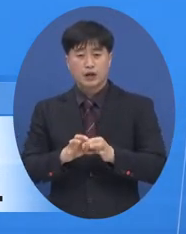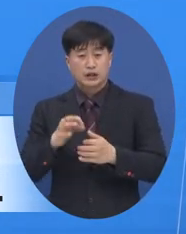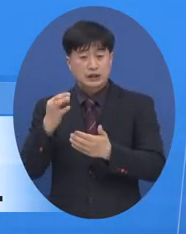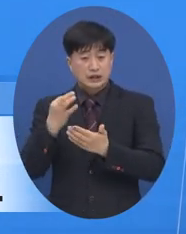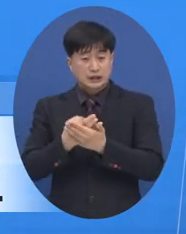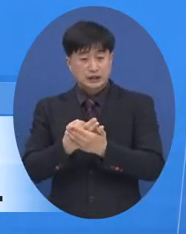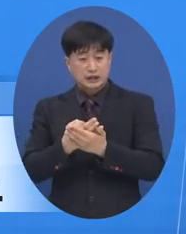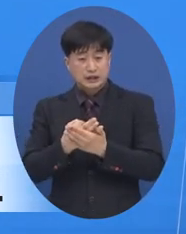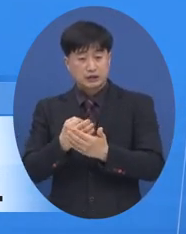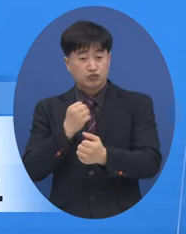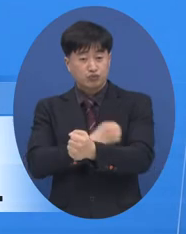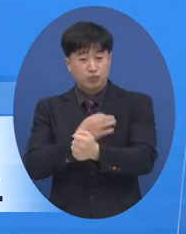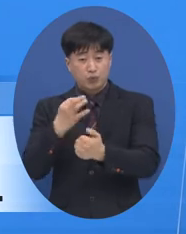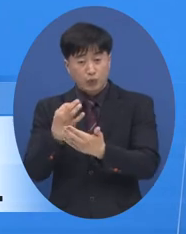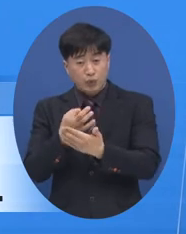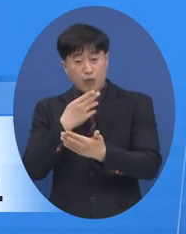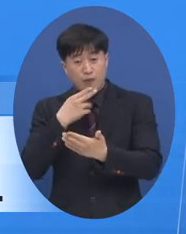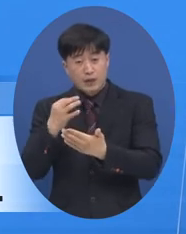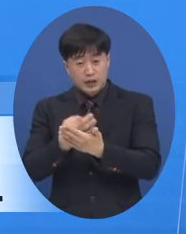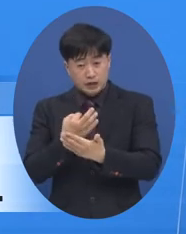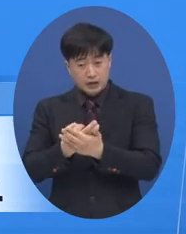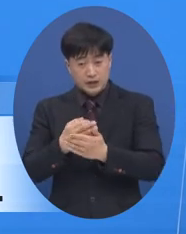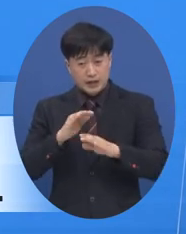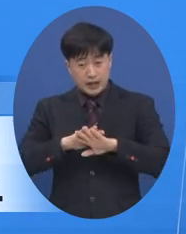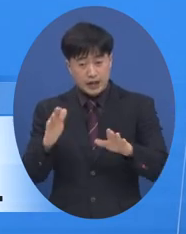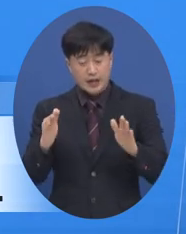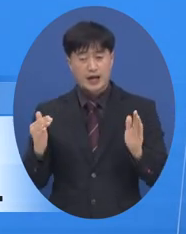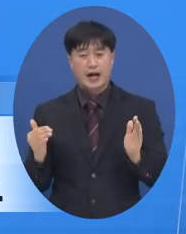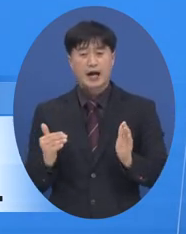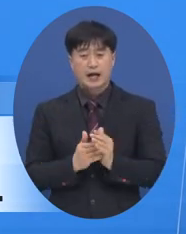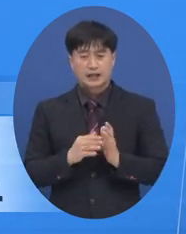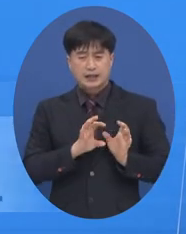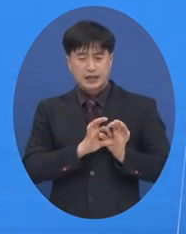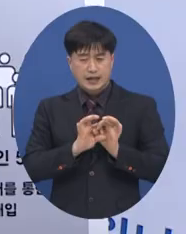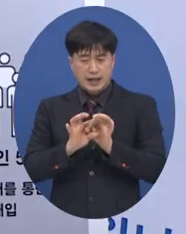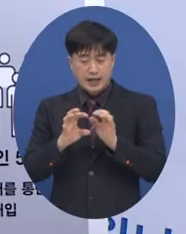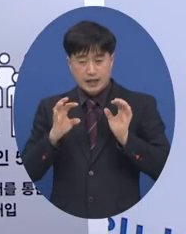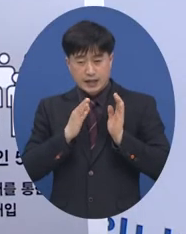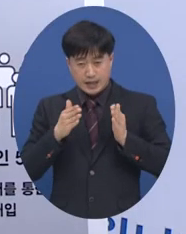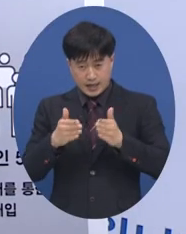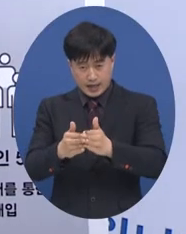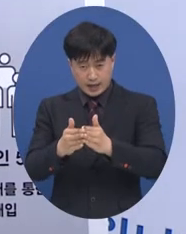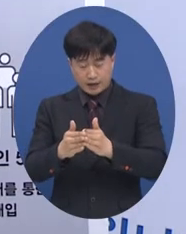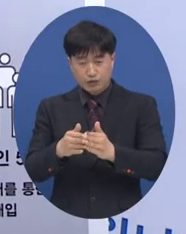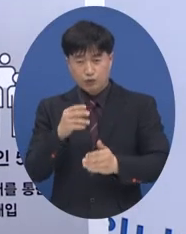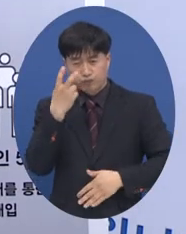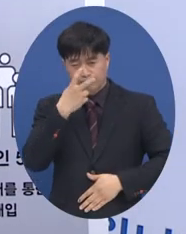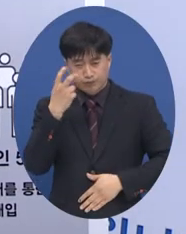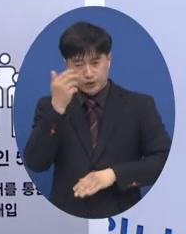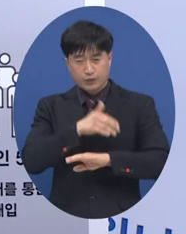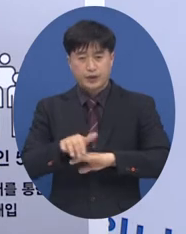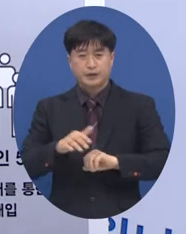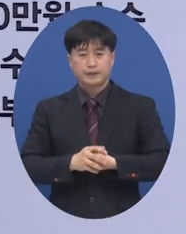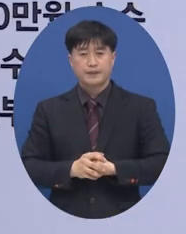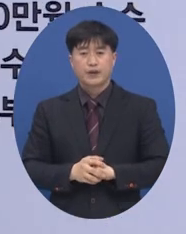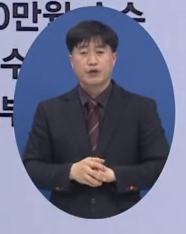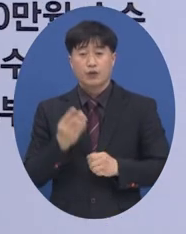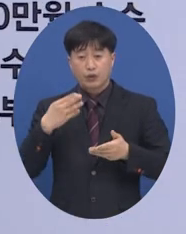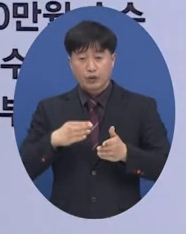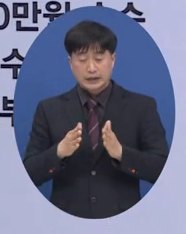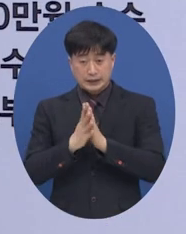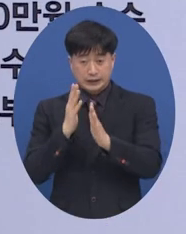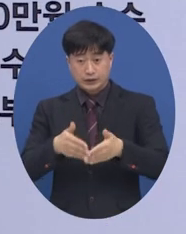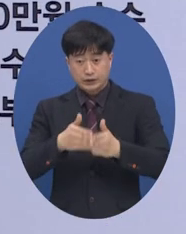불로소득이 척결될 수 있도록 지속적으로 수사 역량을 쏟아붓겠습니다. 경기도는 부동산 시장의 공정한